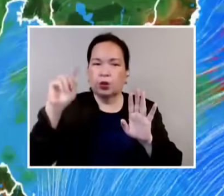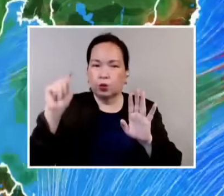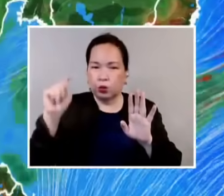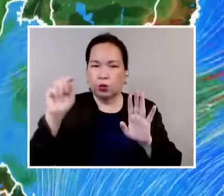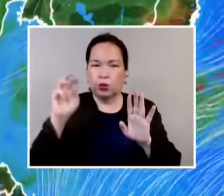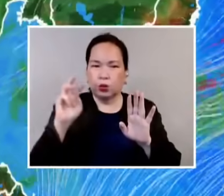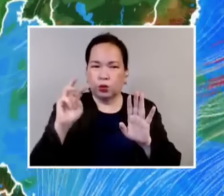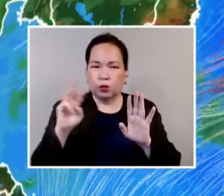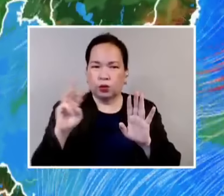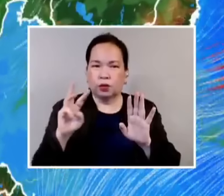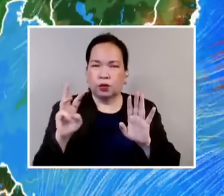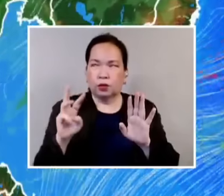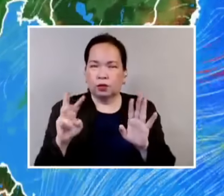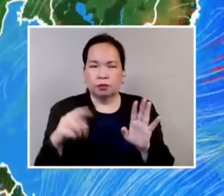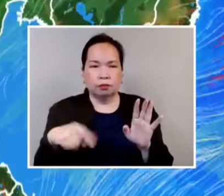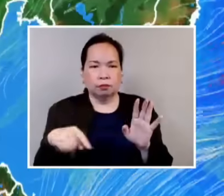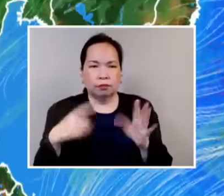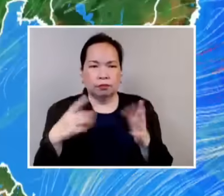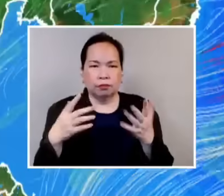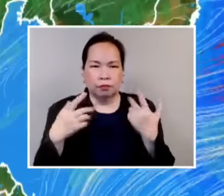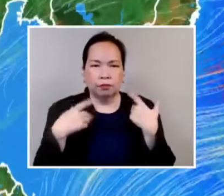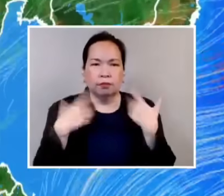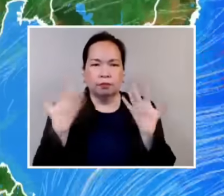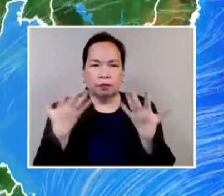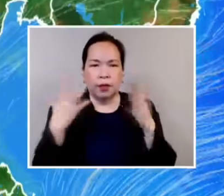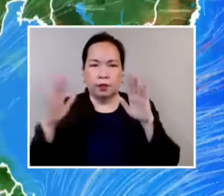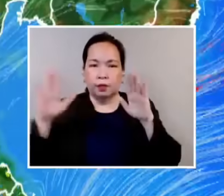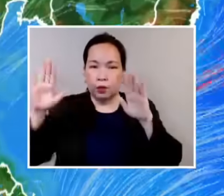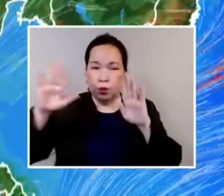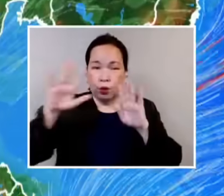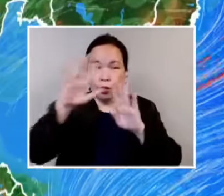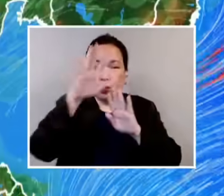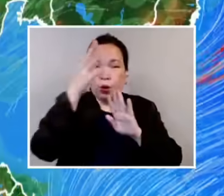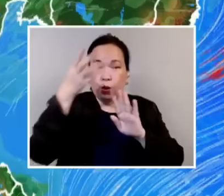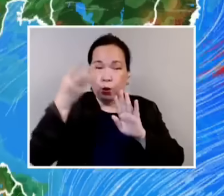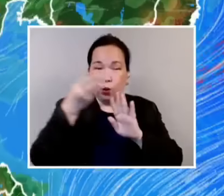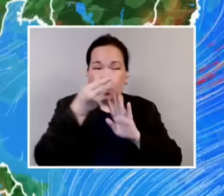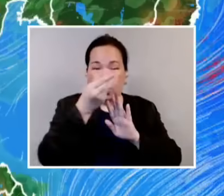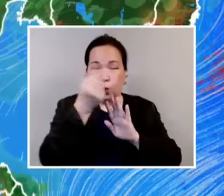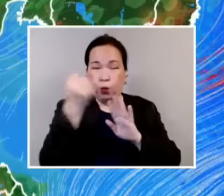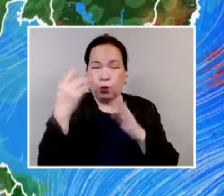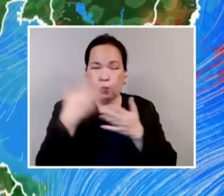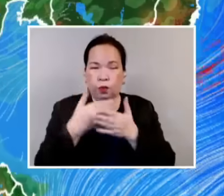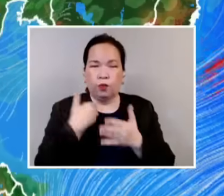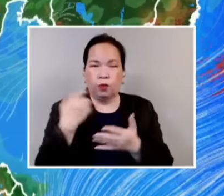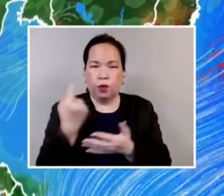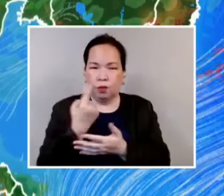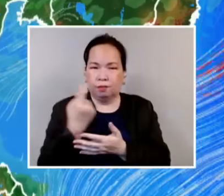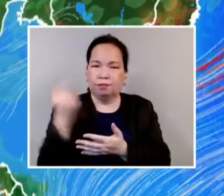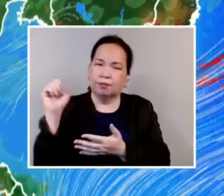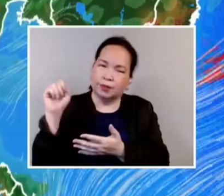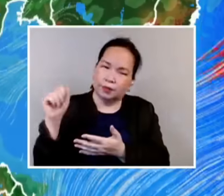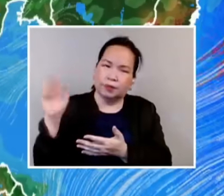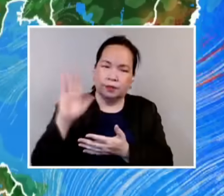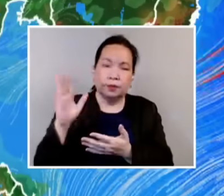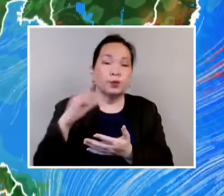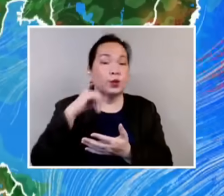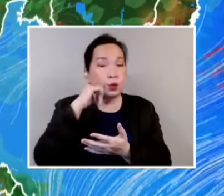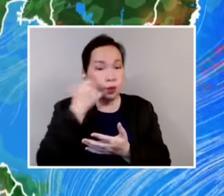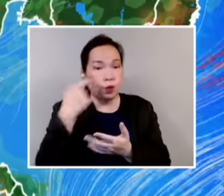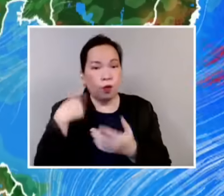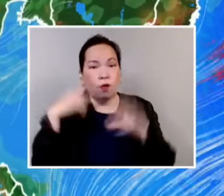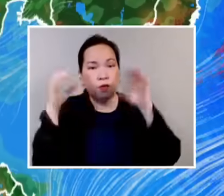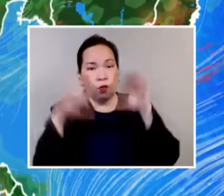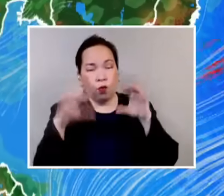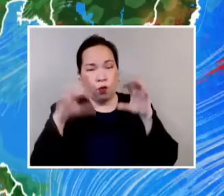habagat. Posible namang malusaw ang LPA bago mag-weekend. Bukas po aasahan maulan sa maraming bahagi ng bansa